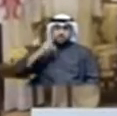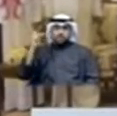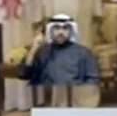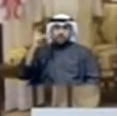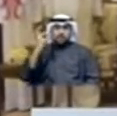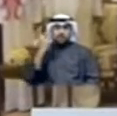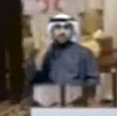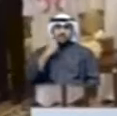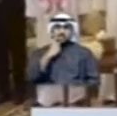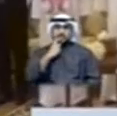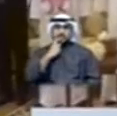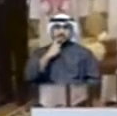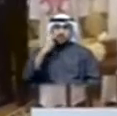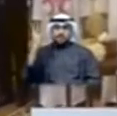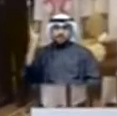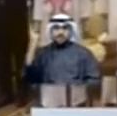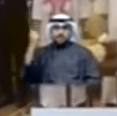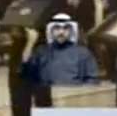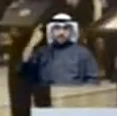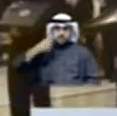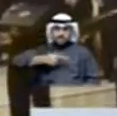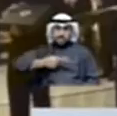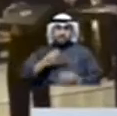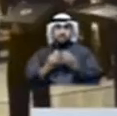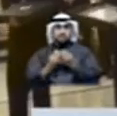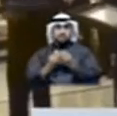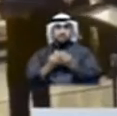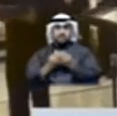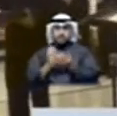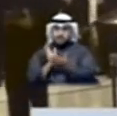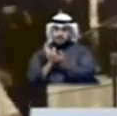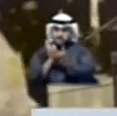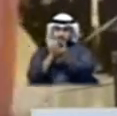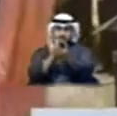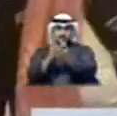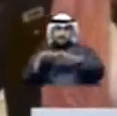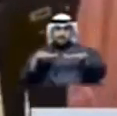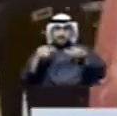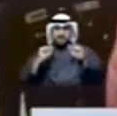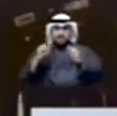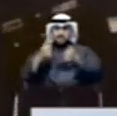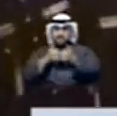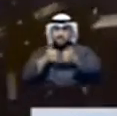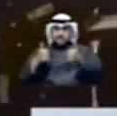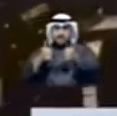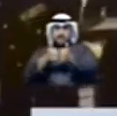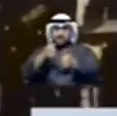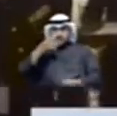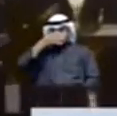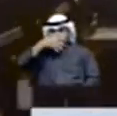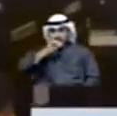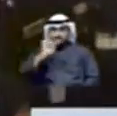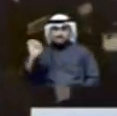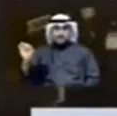29 فبراير 2016 بوزارة الداخلية مبنى نواف الأحمد، تم تكريم أسرة شهيد الواجب المغفور له بإذن الله تعالى وكيل